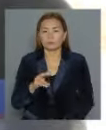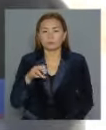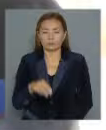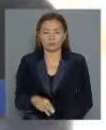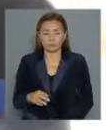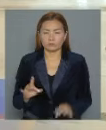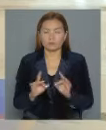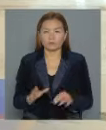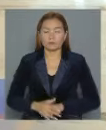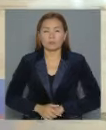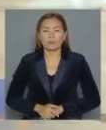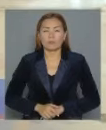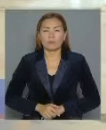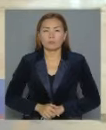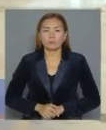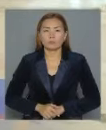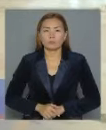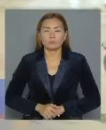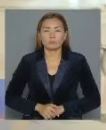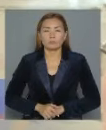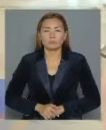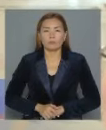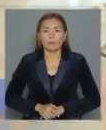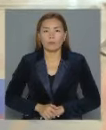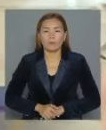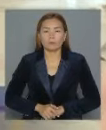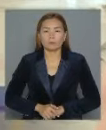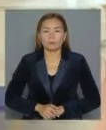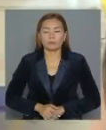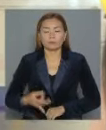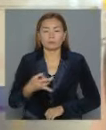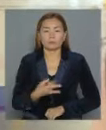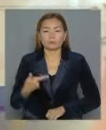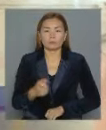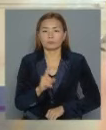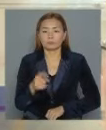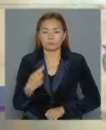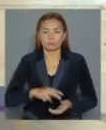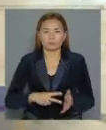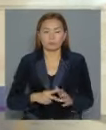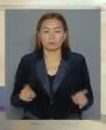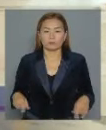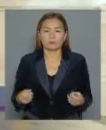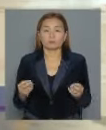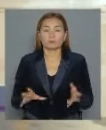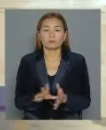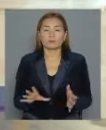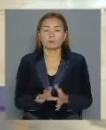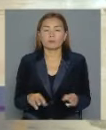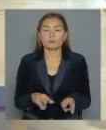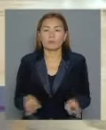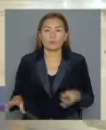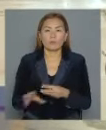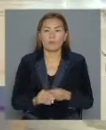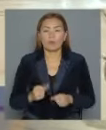Шарлапаев мәлімдеді. Мы в следующем году договорились с Министерством энергетикой. Өңірдегі газ химия кешен дамыту мақсатында энергетика